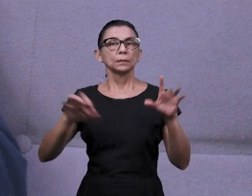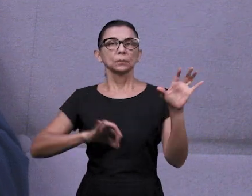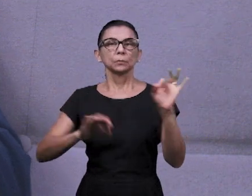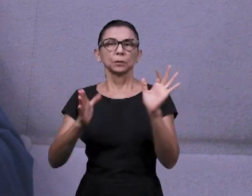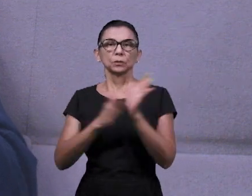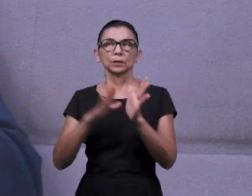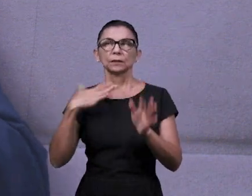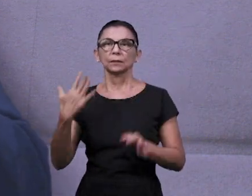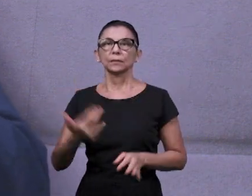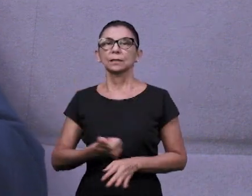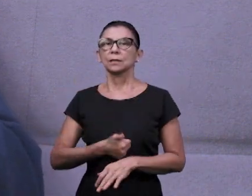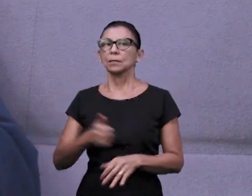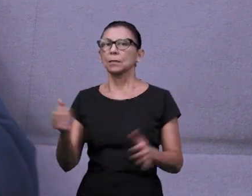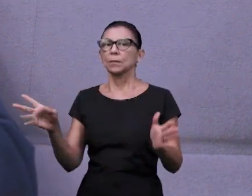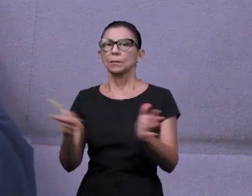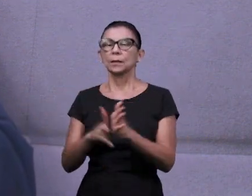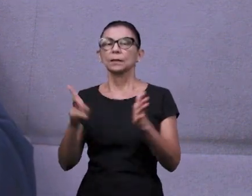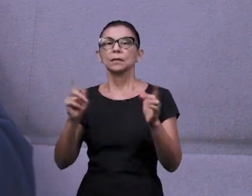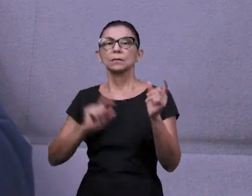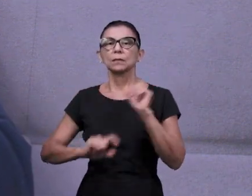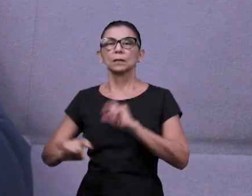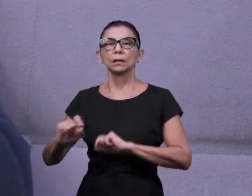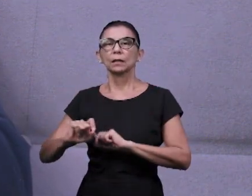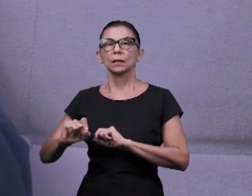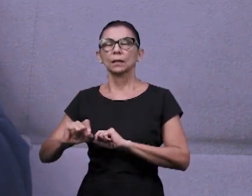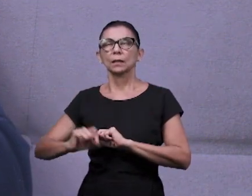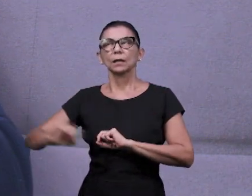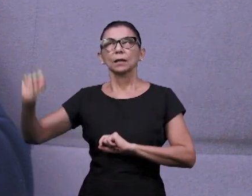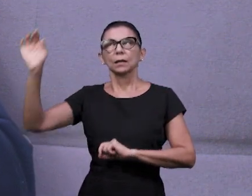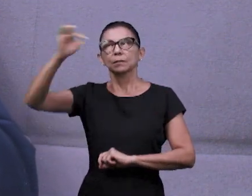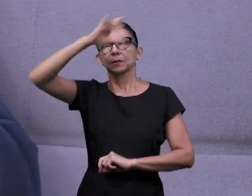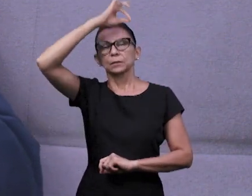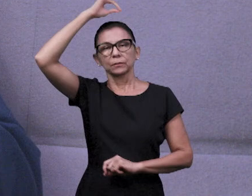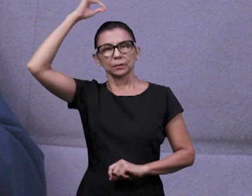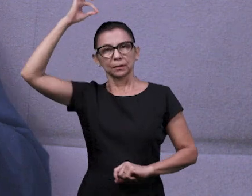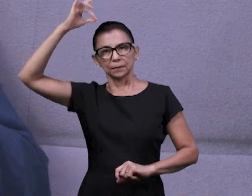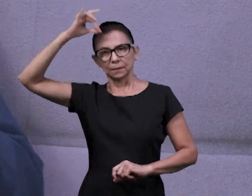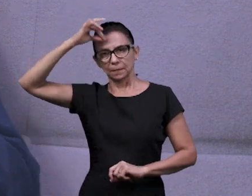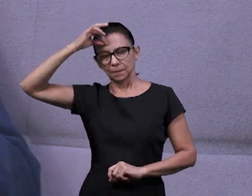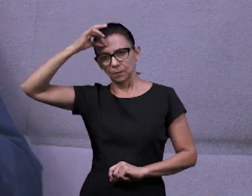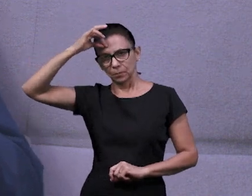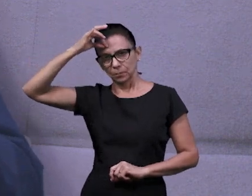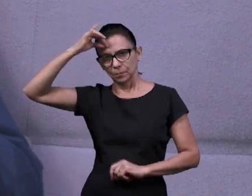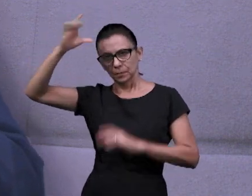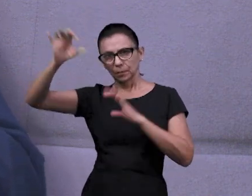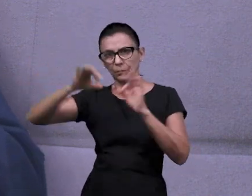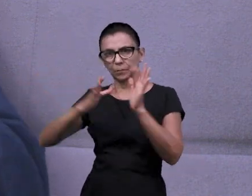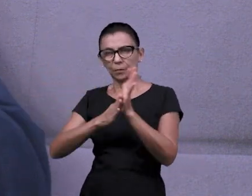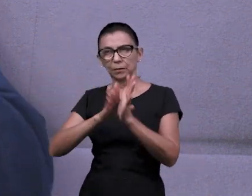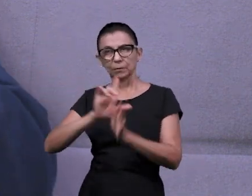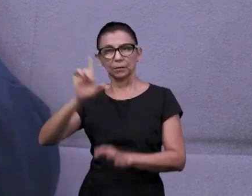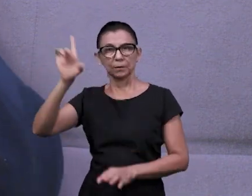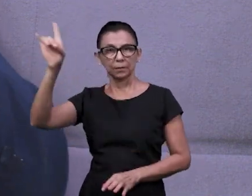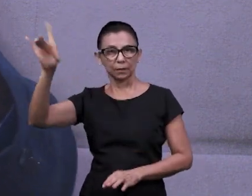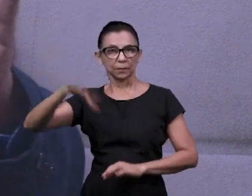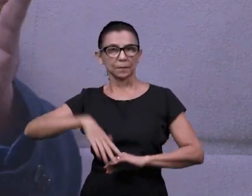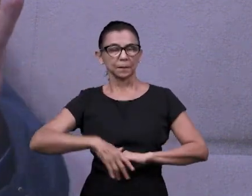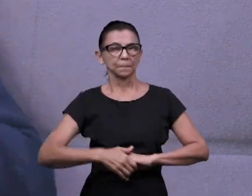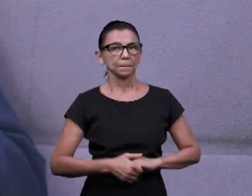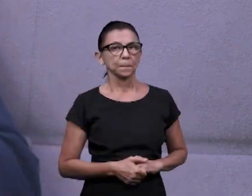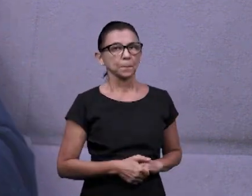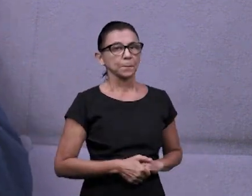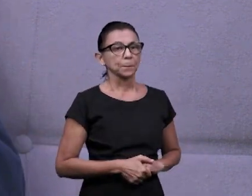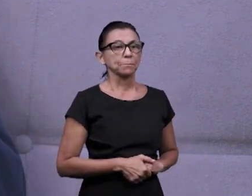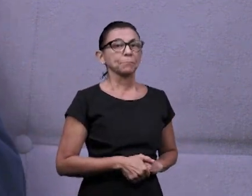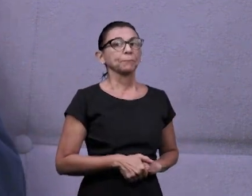Saint-Esprit. Donc, ce moment, Adonijah, il n'était pas seul, n'est-ce pas, Sergio? Il a